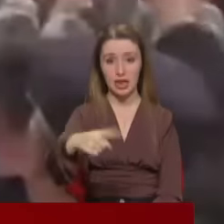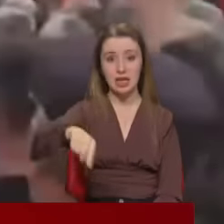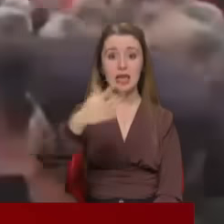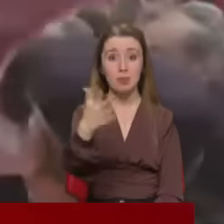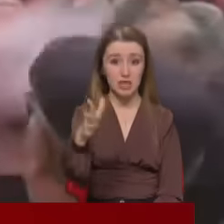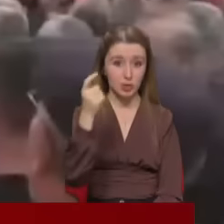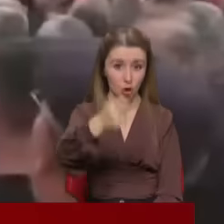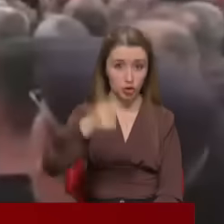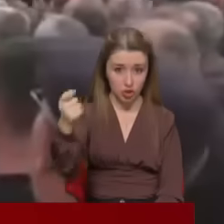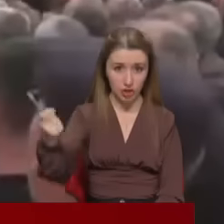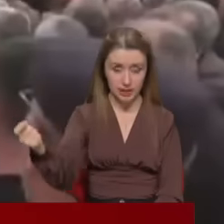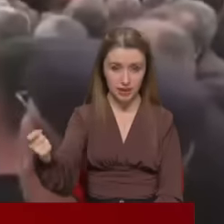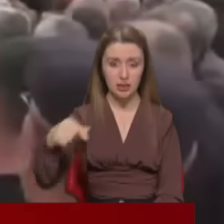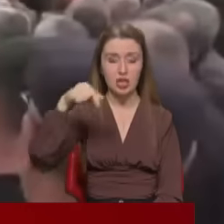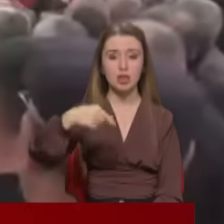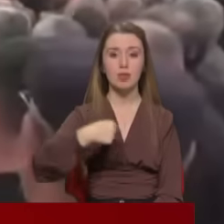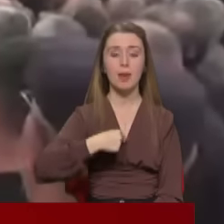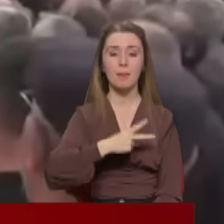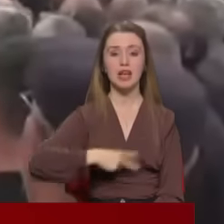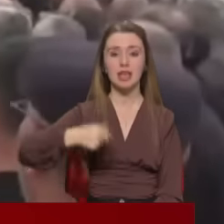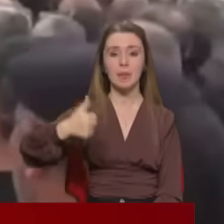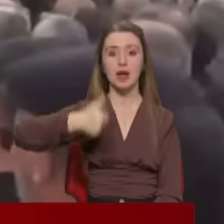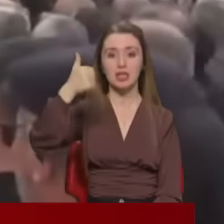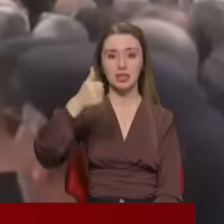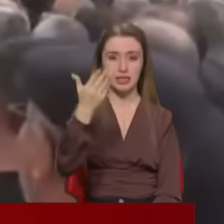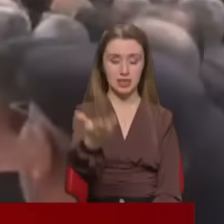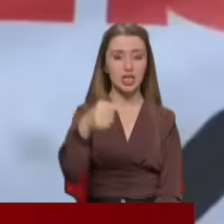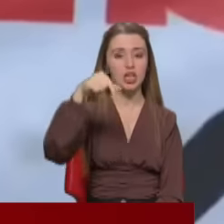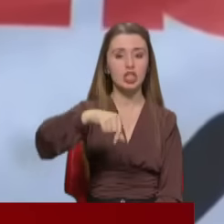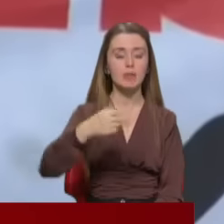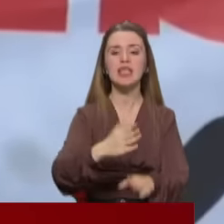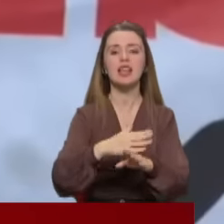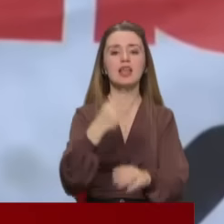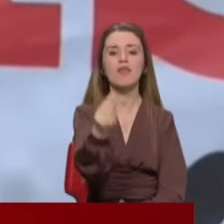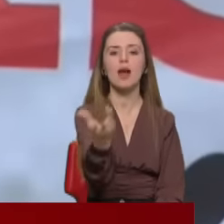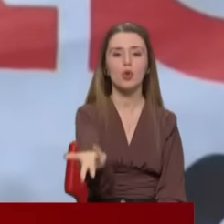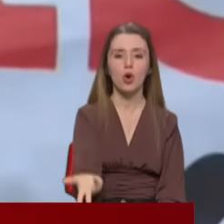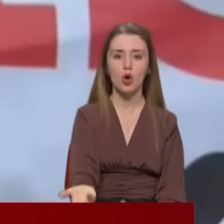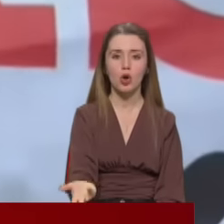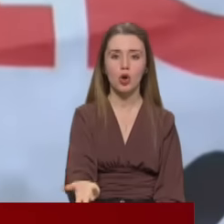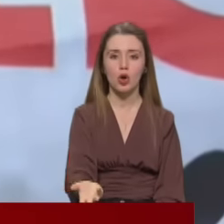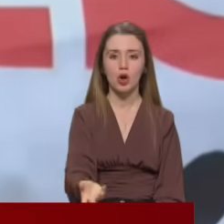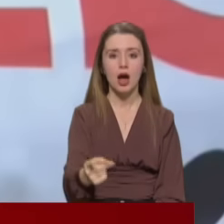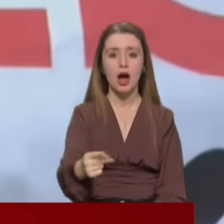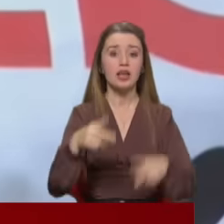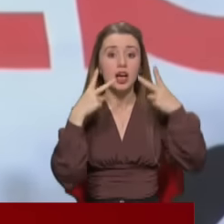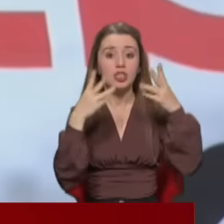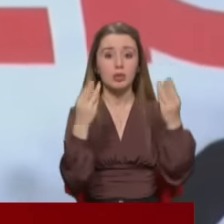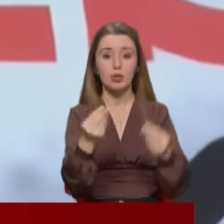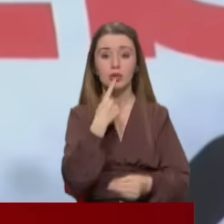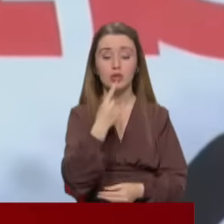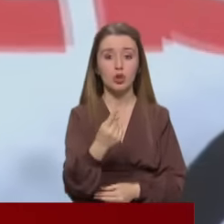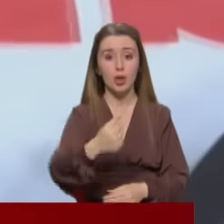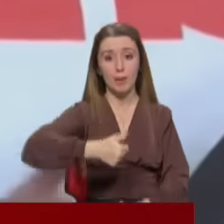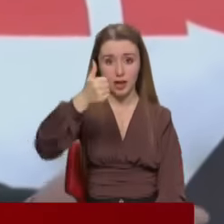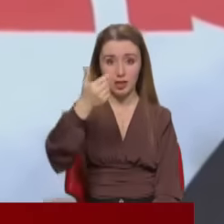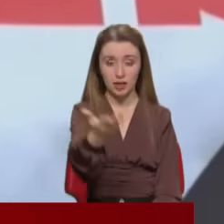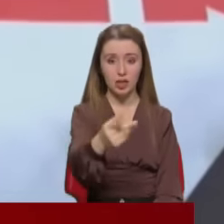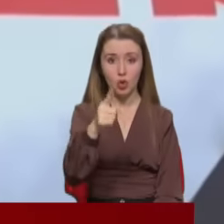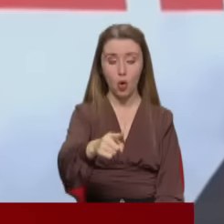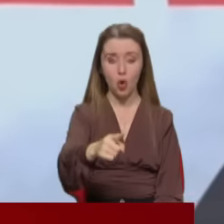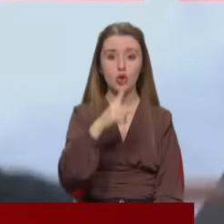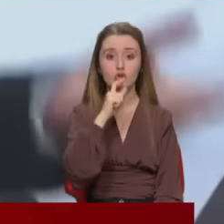5000 vereceksiniz, şu anda belediye başkanısınız. Şimdi niye vermiyorsunuz? Hani açık çek almışsınız bakanlardan ya, o